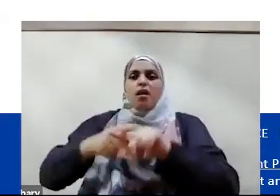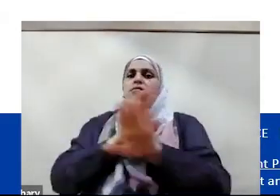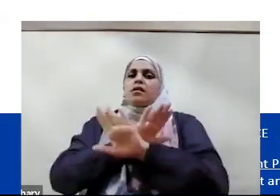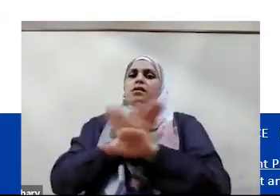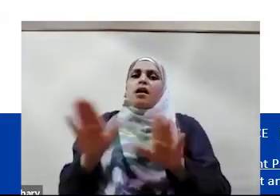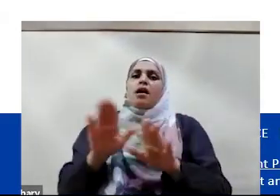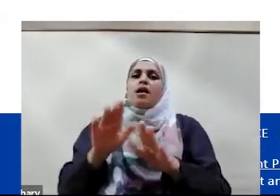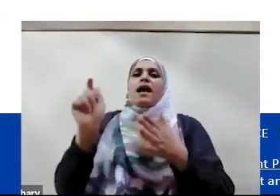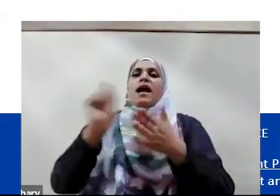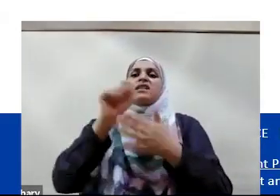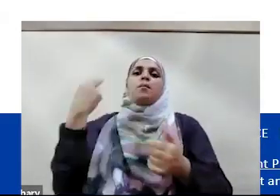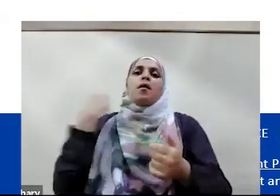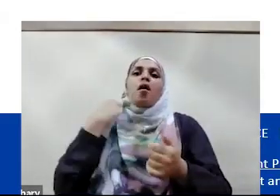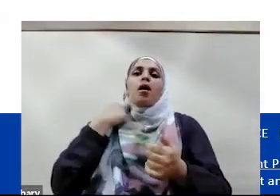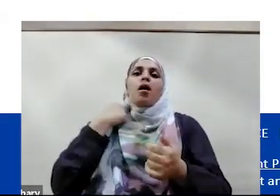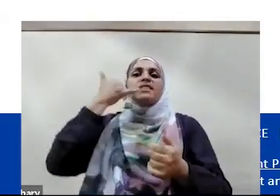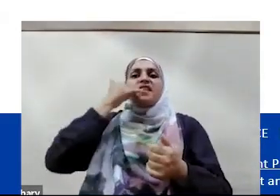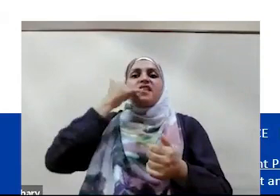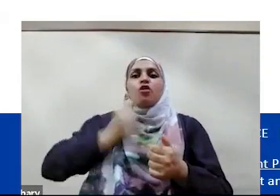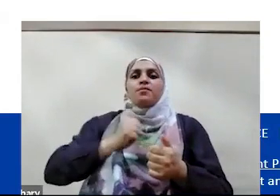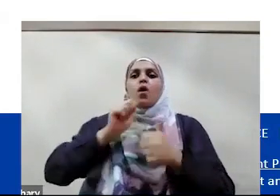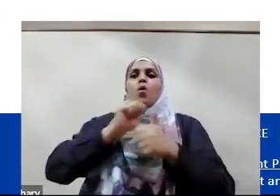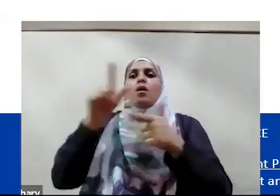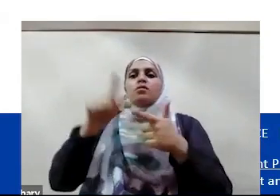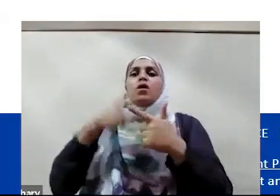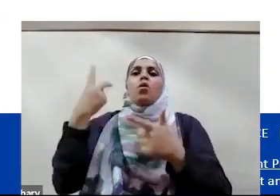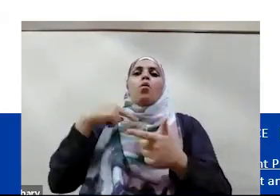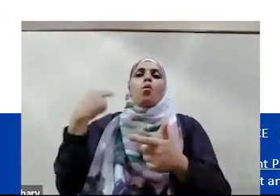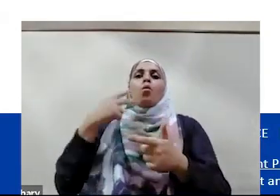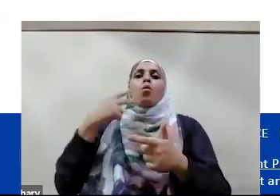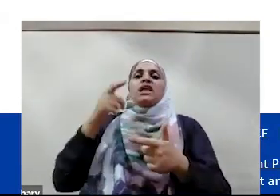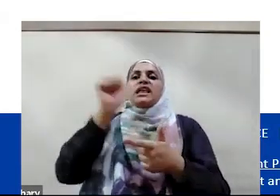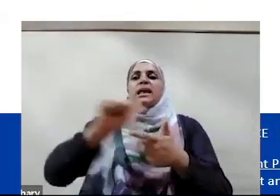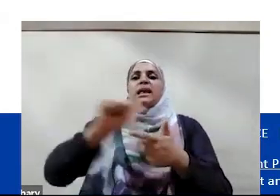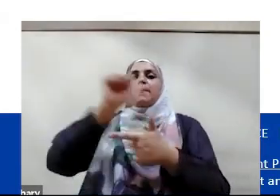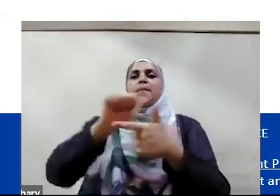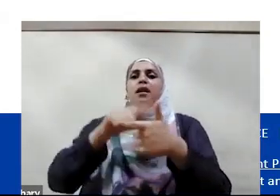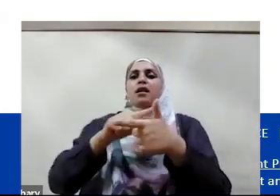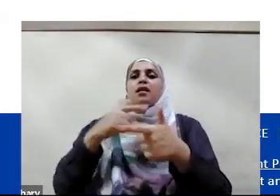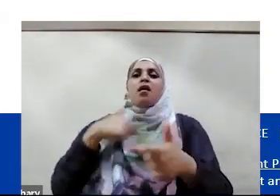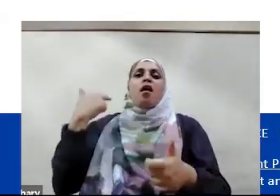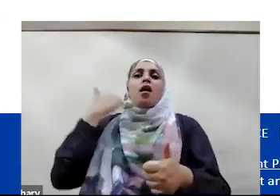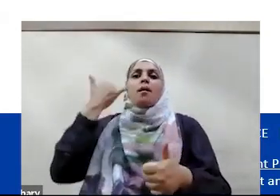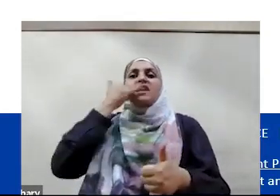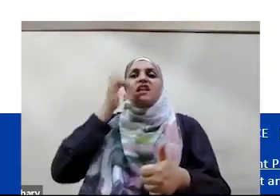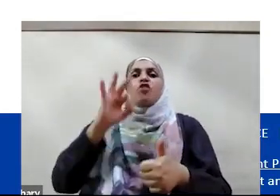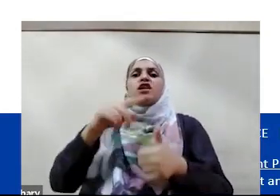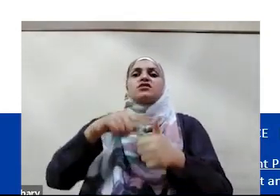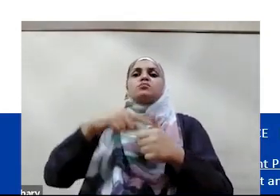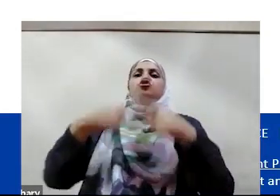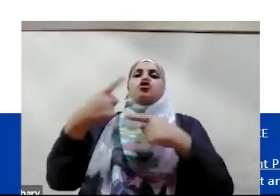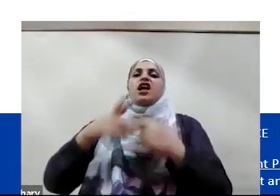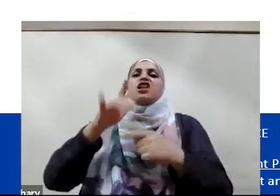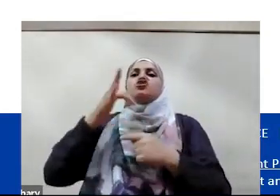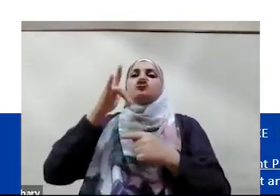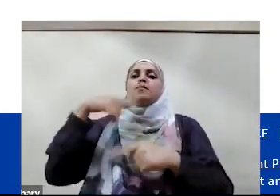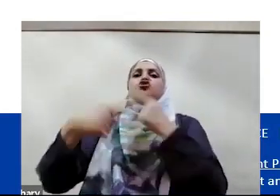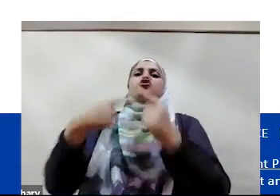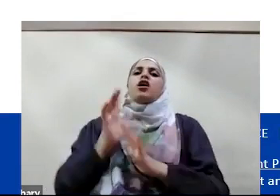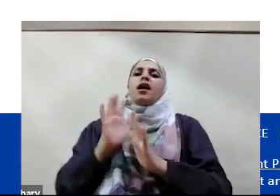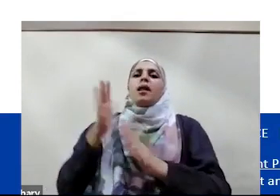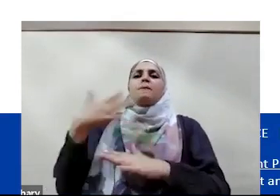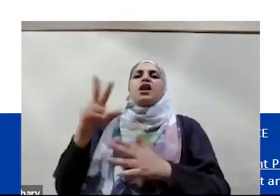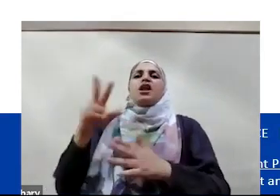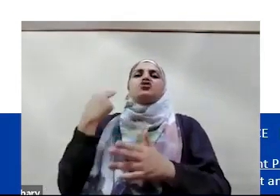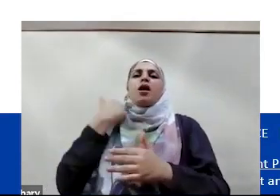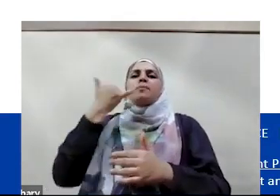أكتب رقم تليفون وإيميل أنا عندي، أنا بشوف يعني رقم تليفون شغال وعليه شبكة، وأنا يعني رقم تليفون